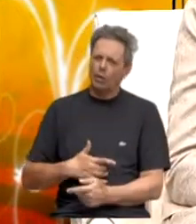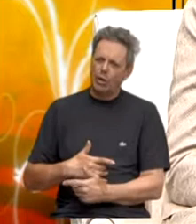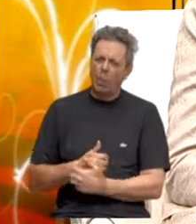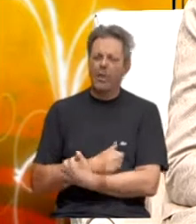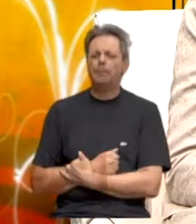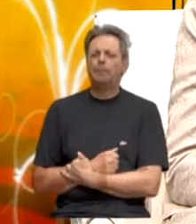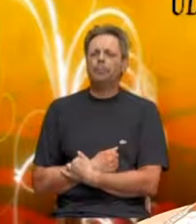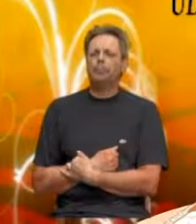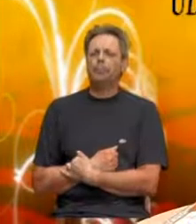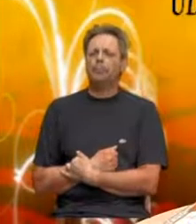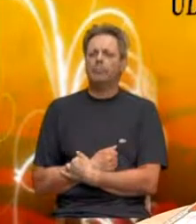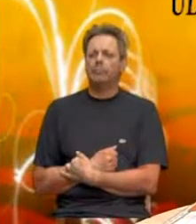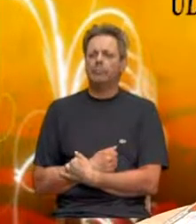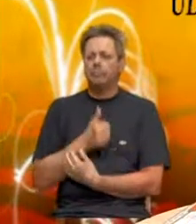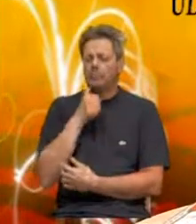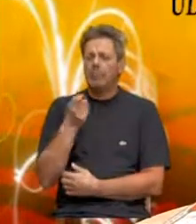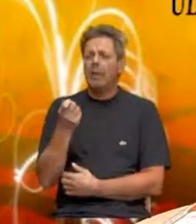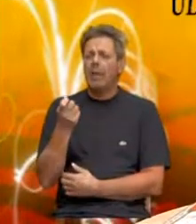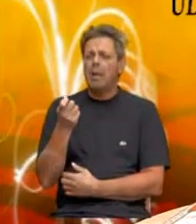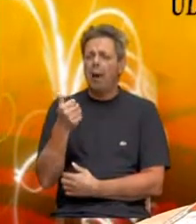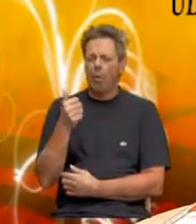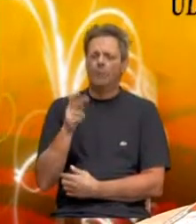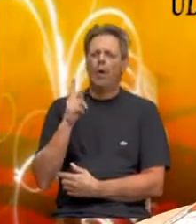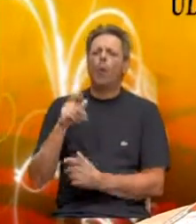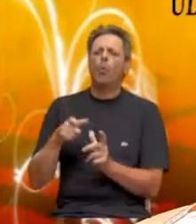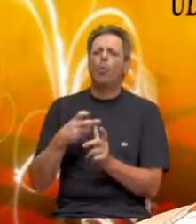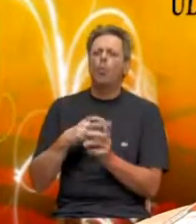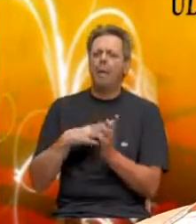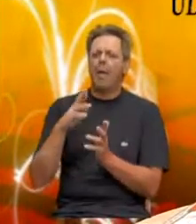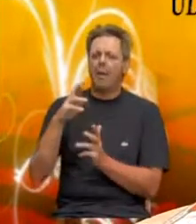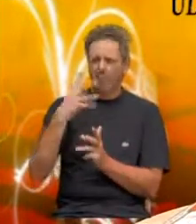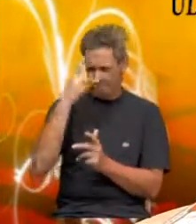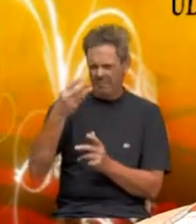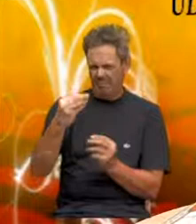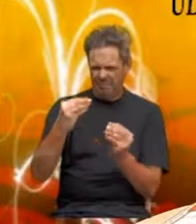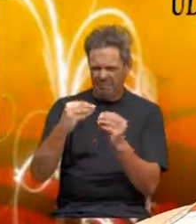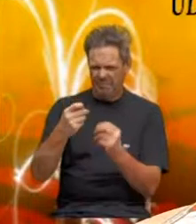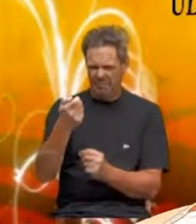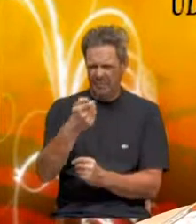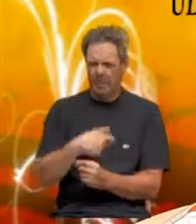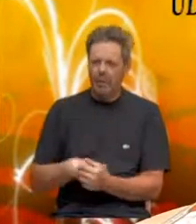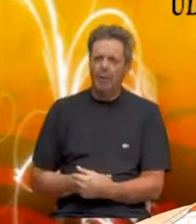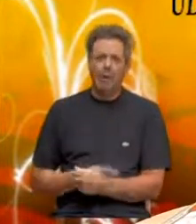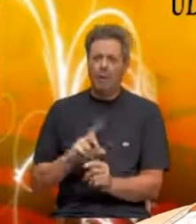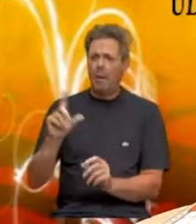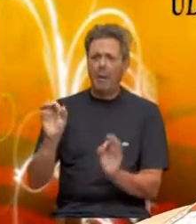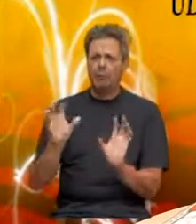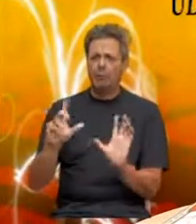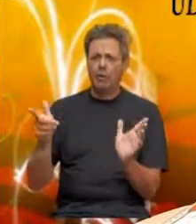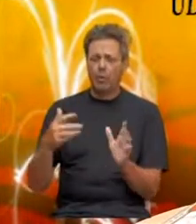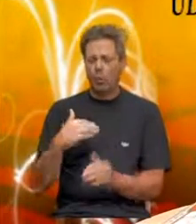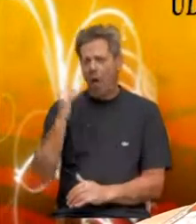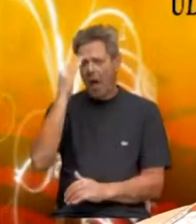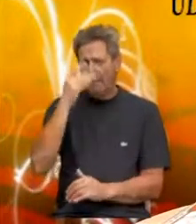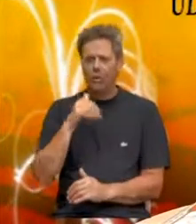i crijeva, tako da pomognem, i malo kurkume sam stavila unutra. Znači, nema nikakvih drugih stvari unutra, a za večeru ću